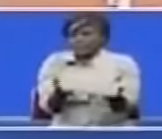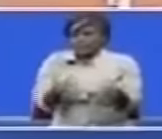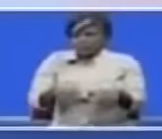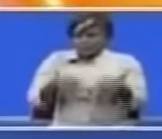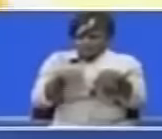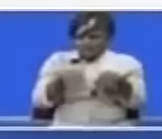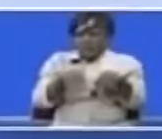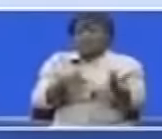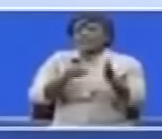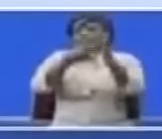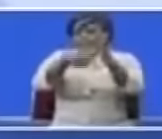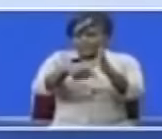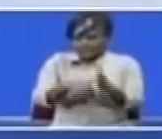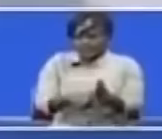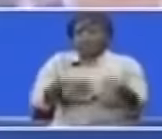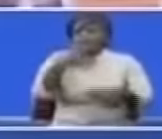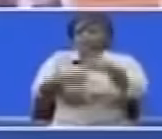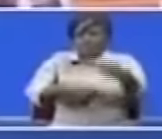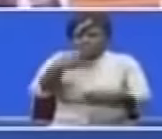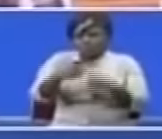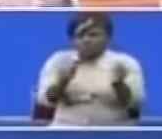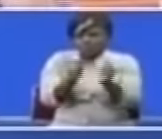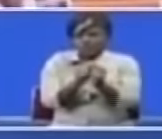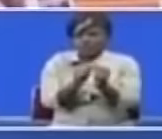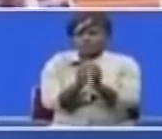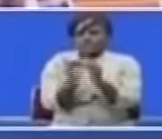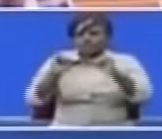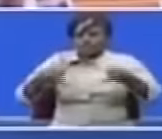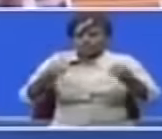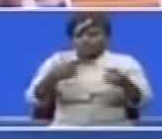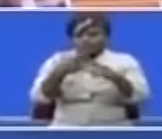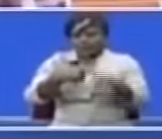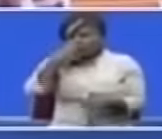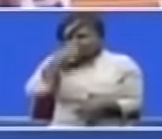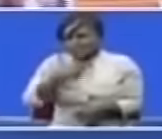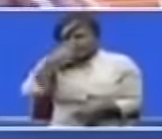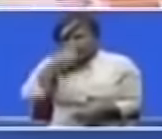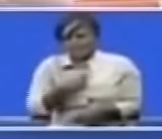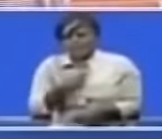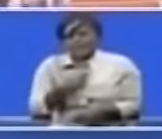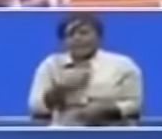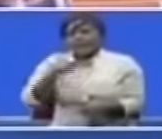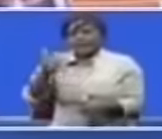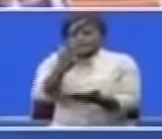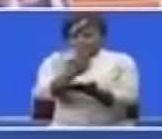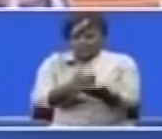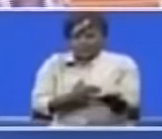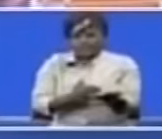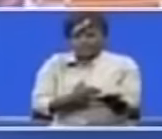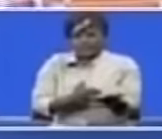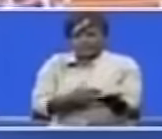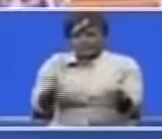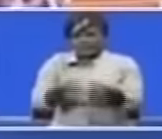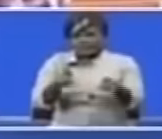za kutoka Kenya, alafu nitarudi baadaye kuendelea na taarifa kutoka hapa jijini Dar es Salaam Tanzania, na sehemu nyingine ambayo ikiwa